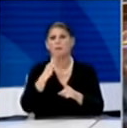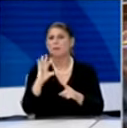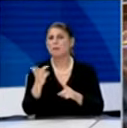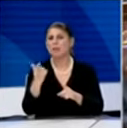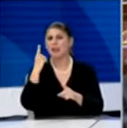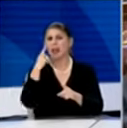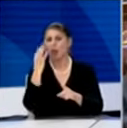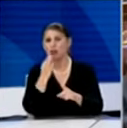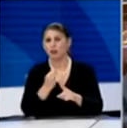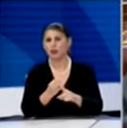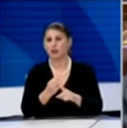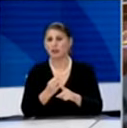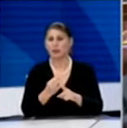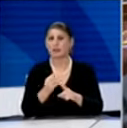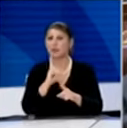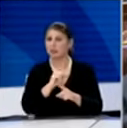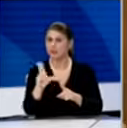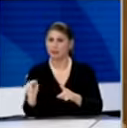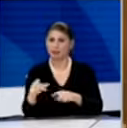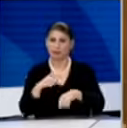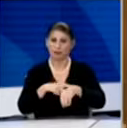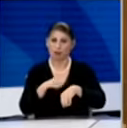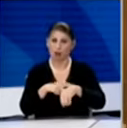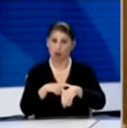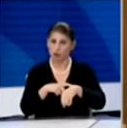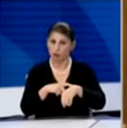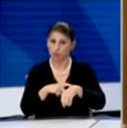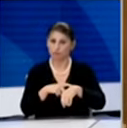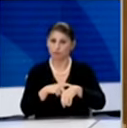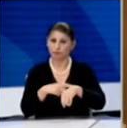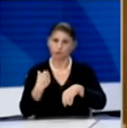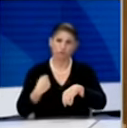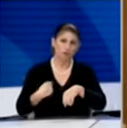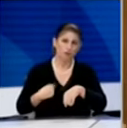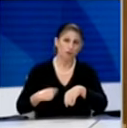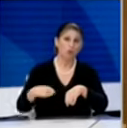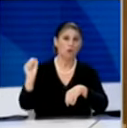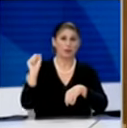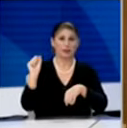λογική την ίδια ώρα που αρνείται να